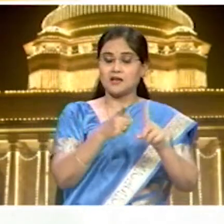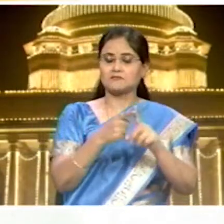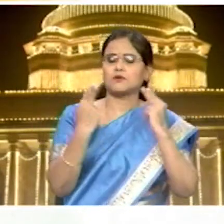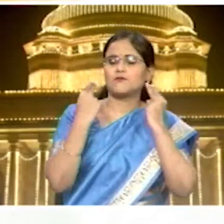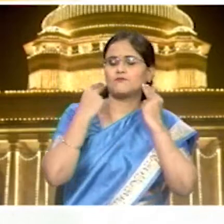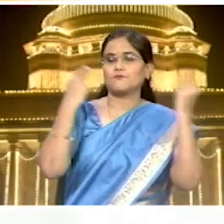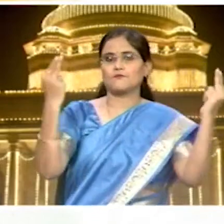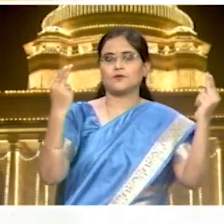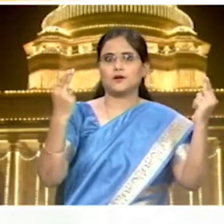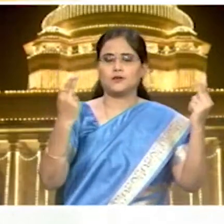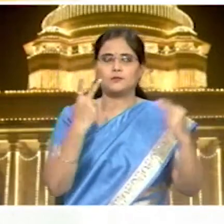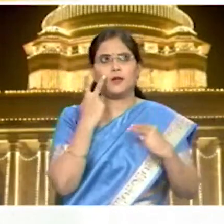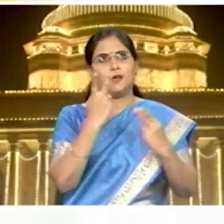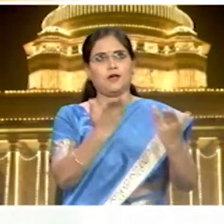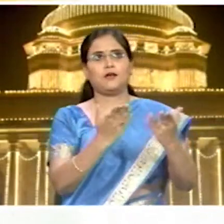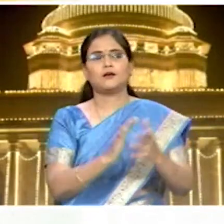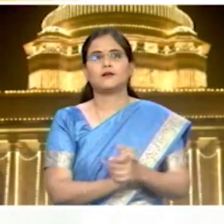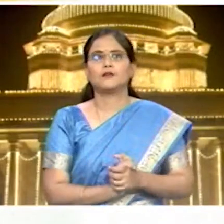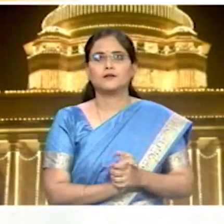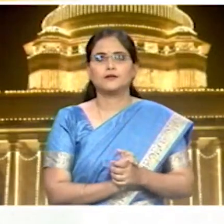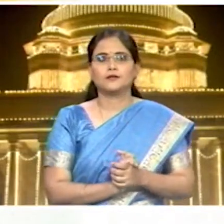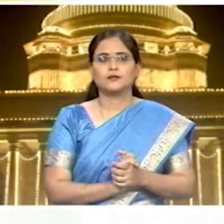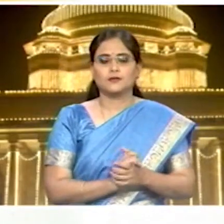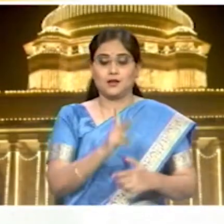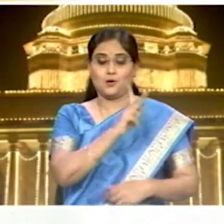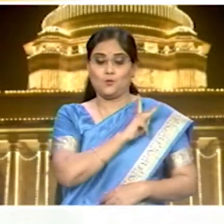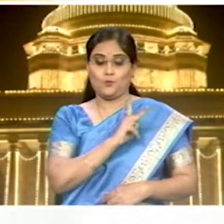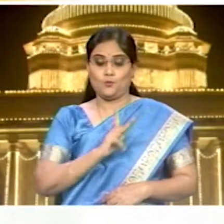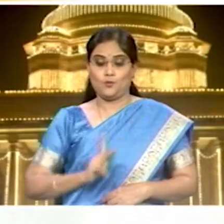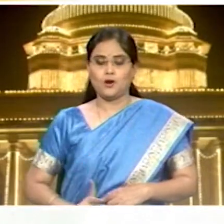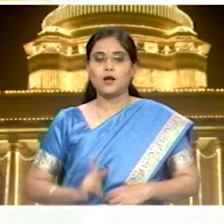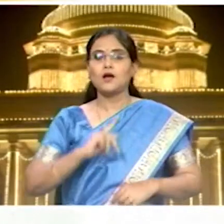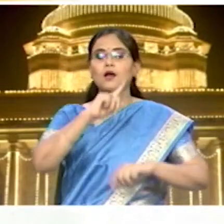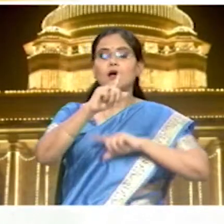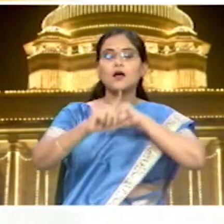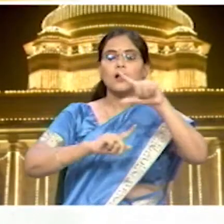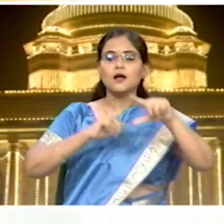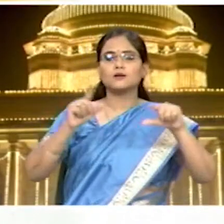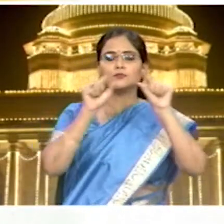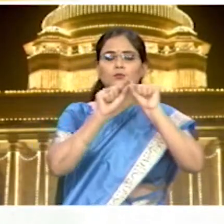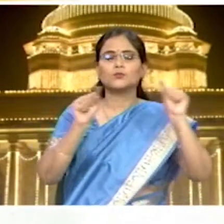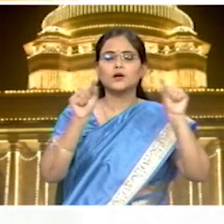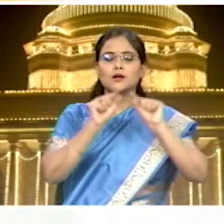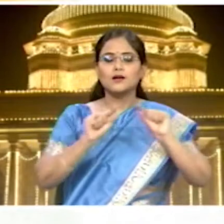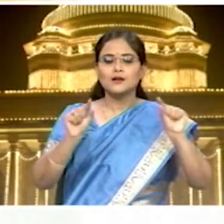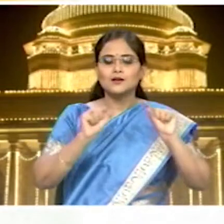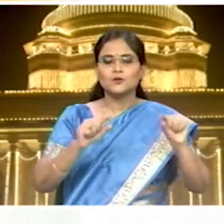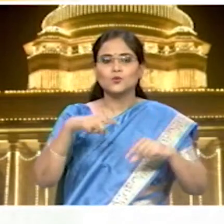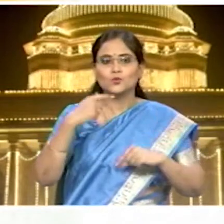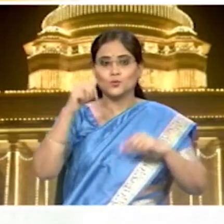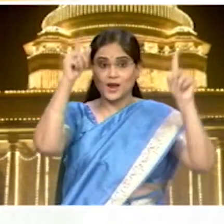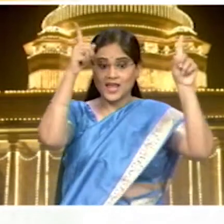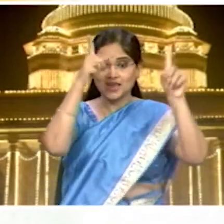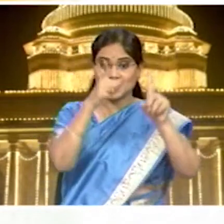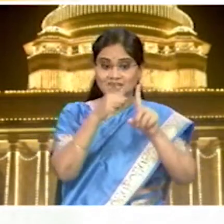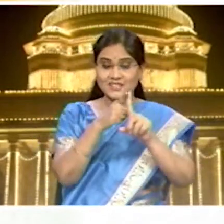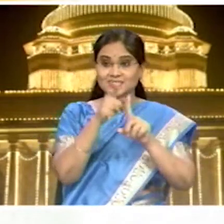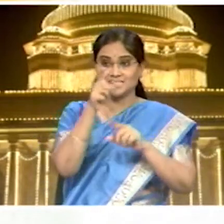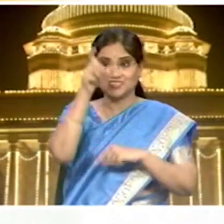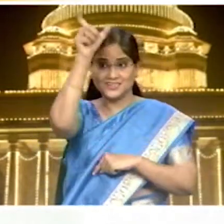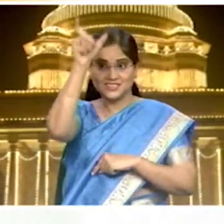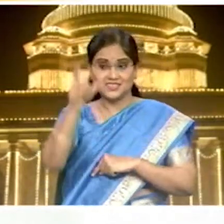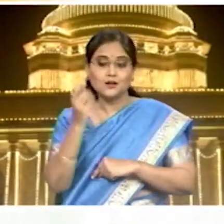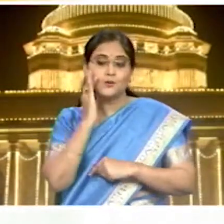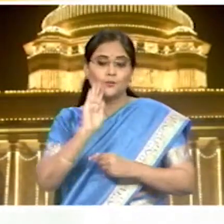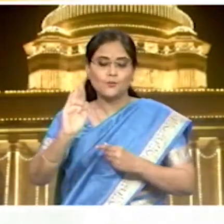ही दिखाई देगी। कन्नड़ भाषा के माध्यम से भारतीय साहित्य को समृद्ध करने वाले महान